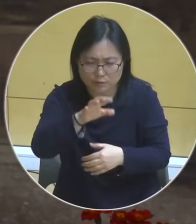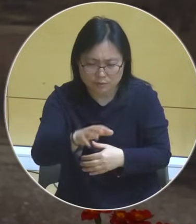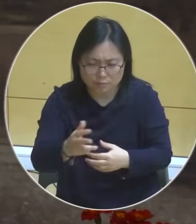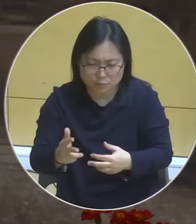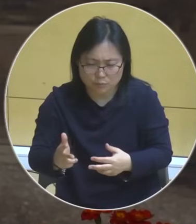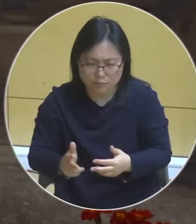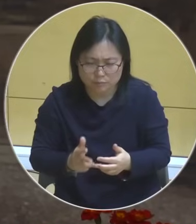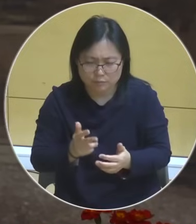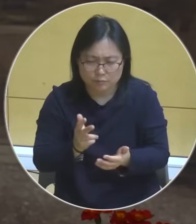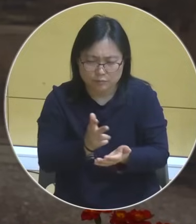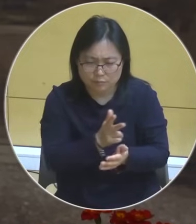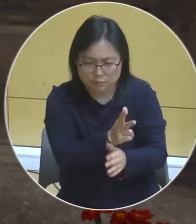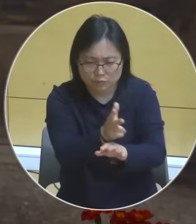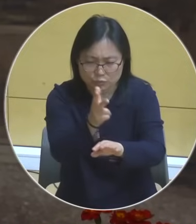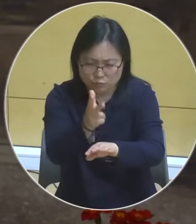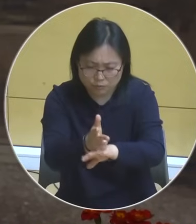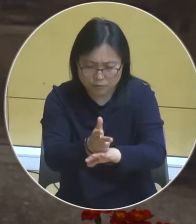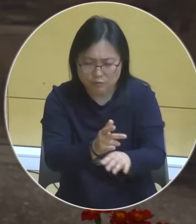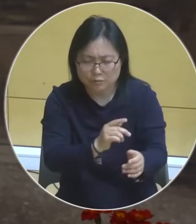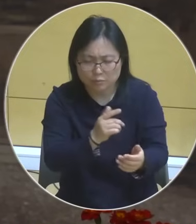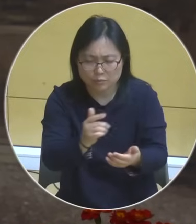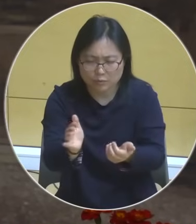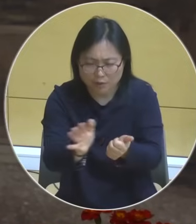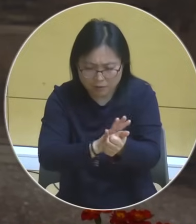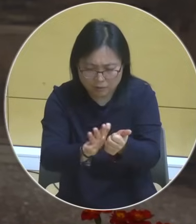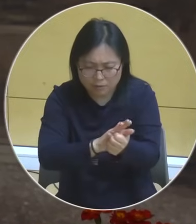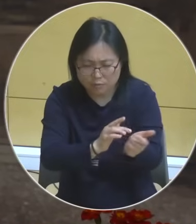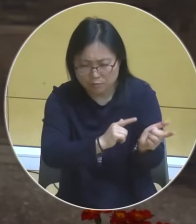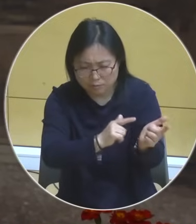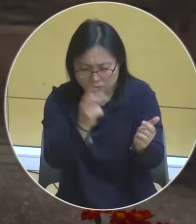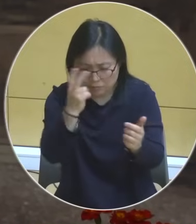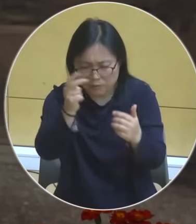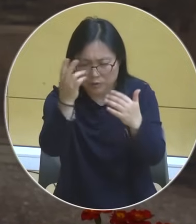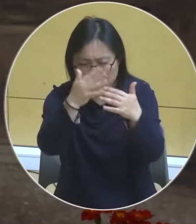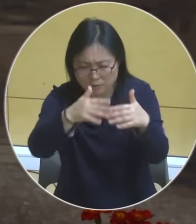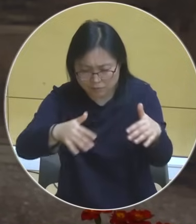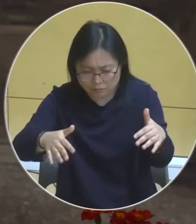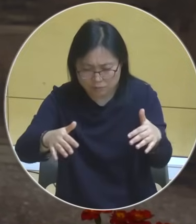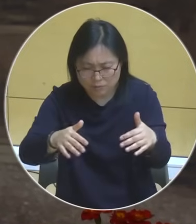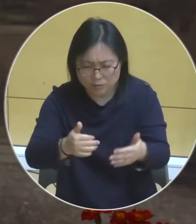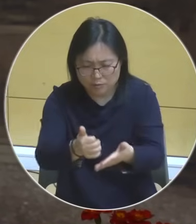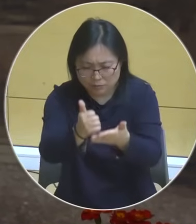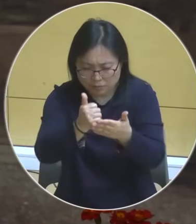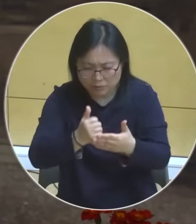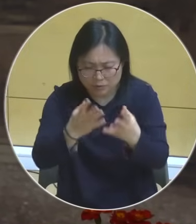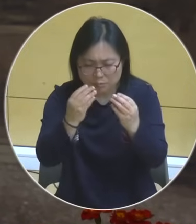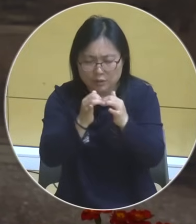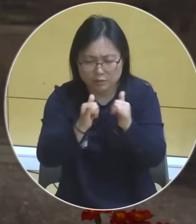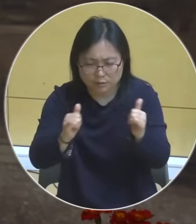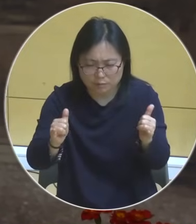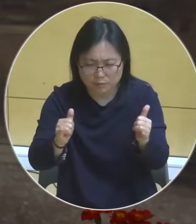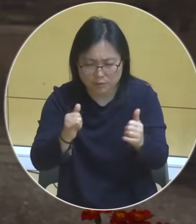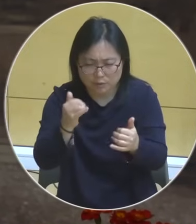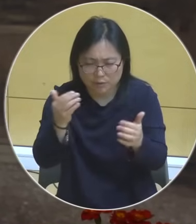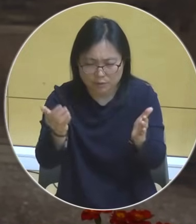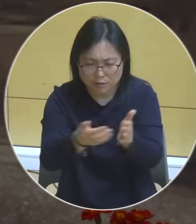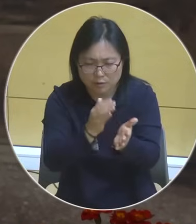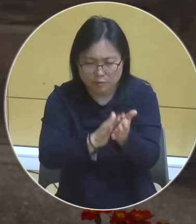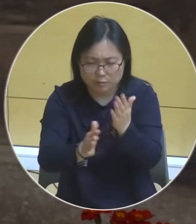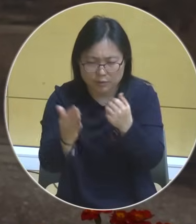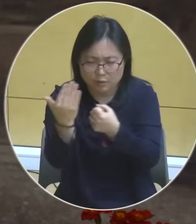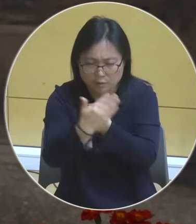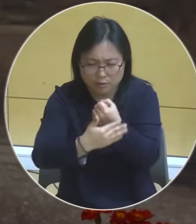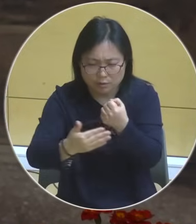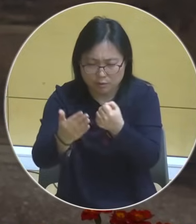봉사로 안내로 찬양대로 앙상블로 섬기는 우리의 주미의 자녀들, 한량 없는 복의 복을 더하여